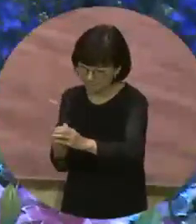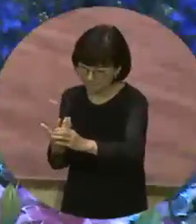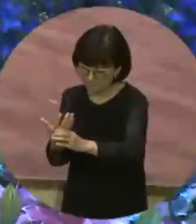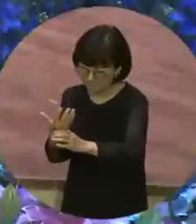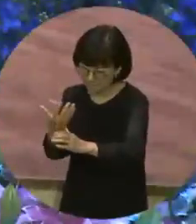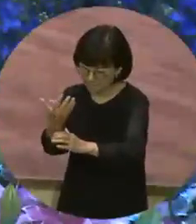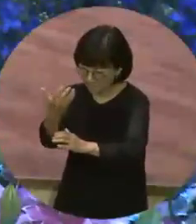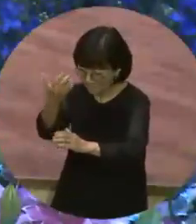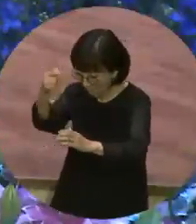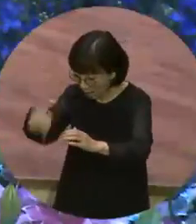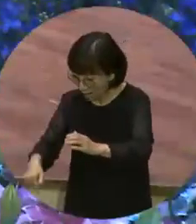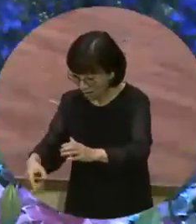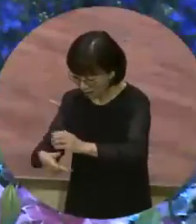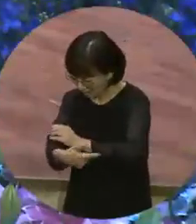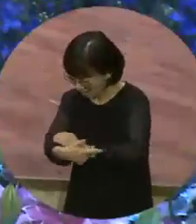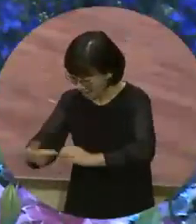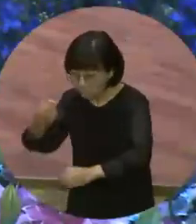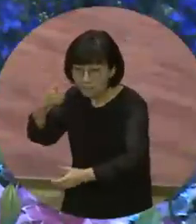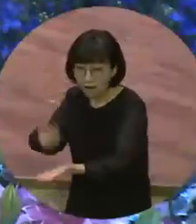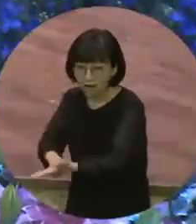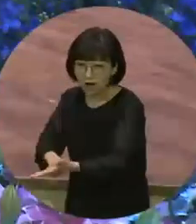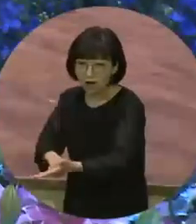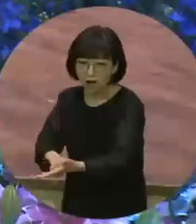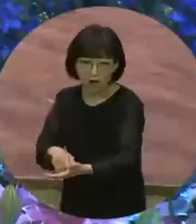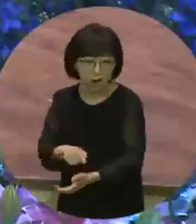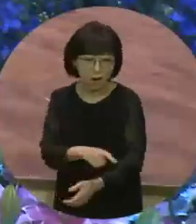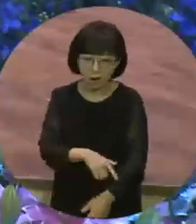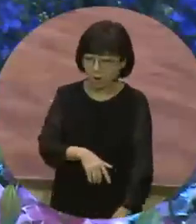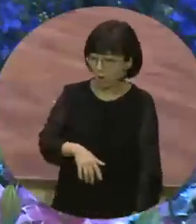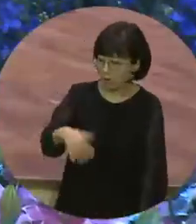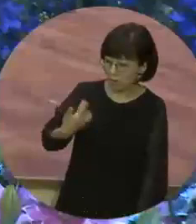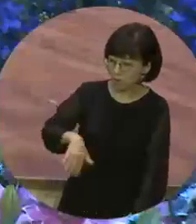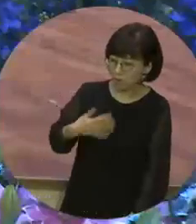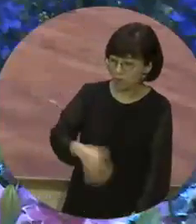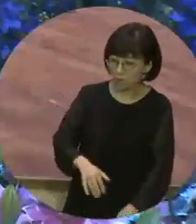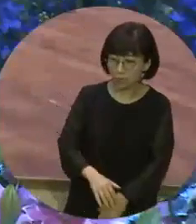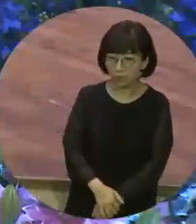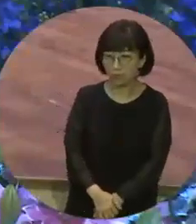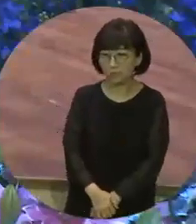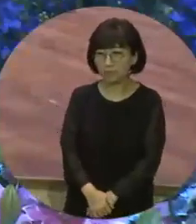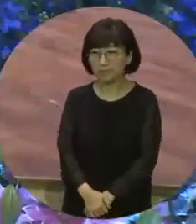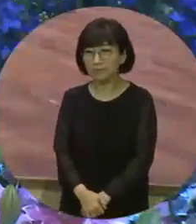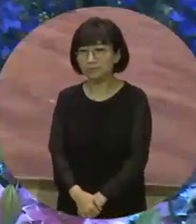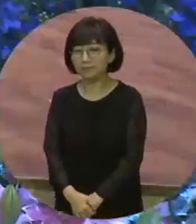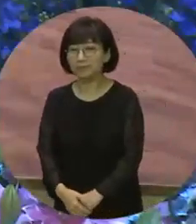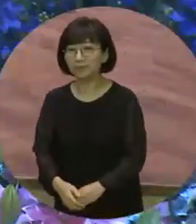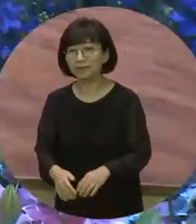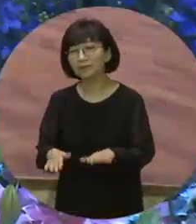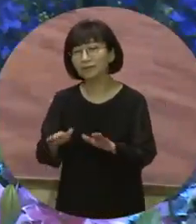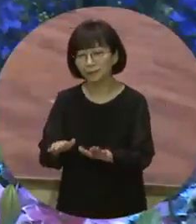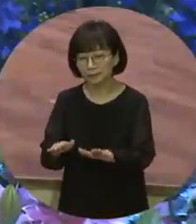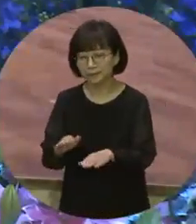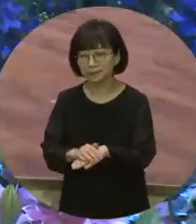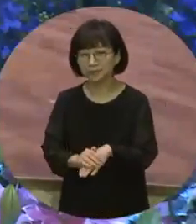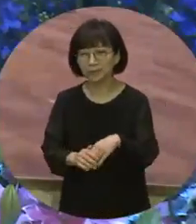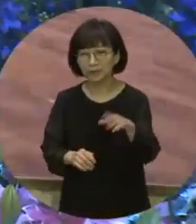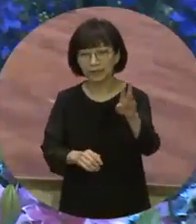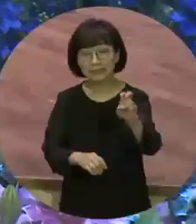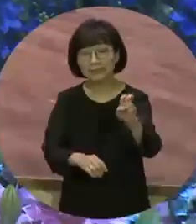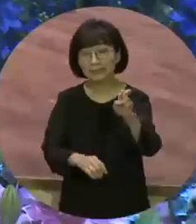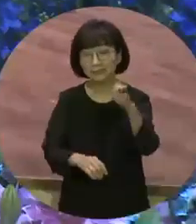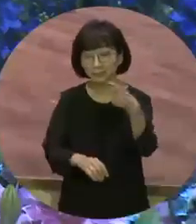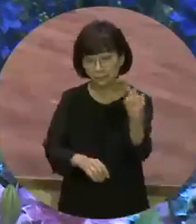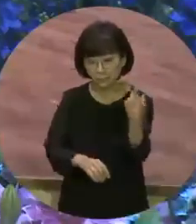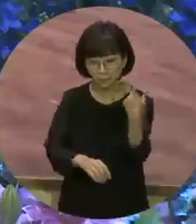결국 블레셋 왕 아비멜렉이 그 친구와 군대 장관을 대동해 와가지고 이삭을 찾아오지요. 26절입니다. 오늘